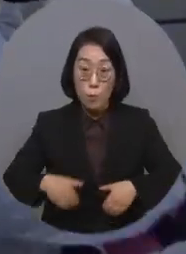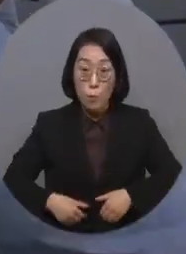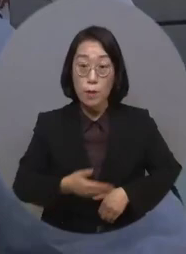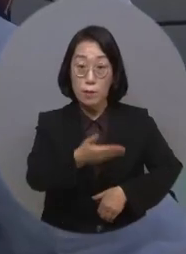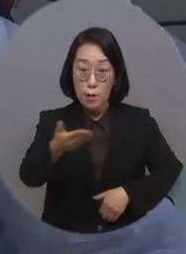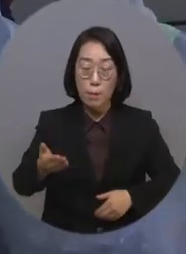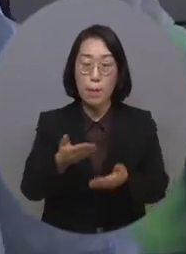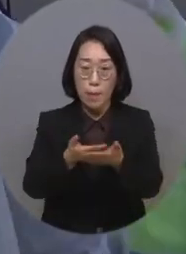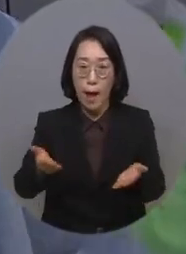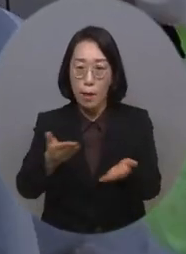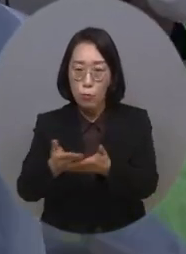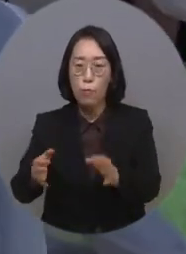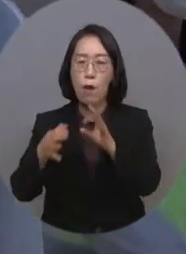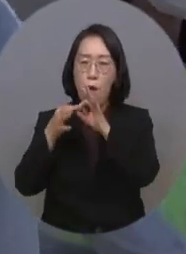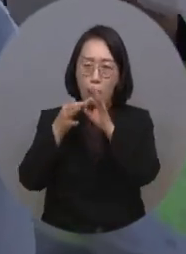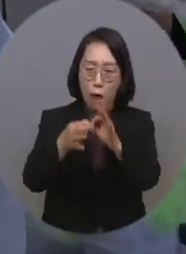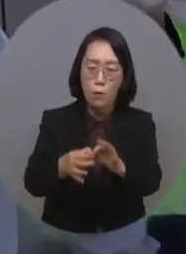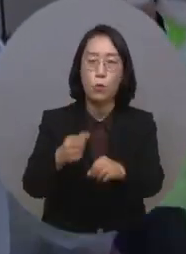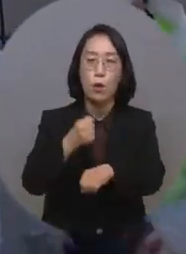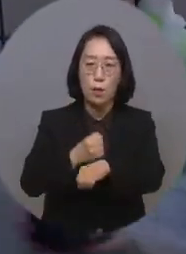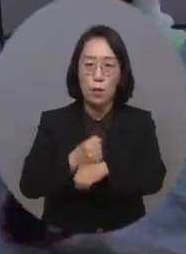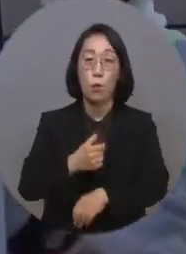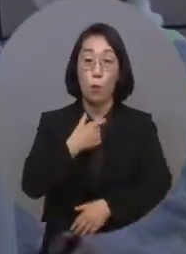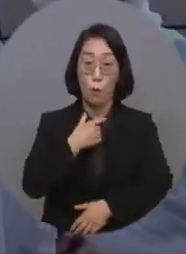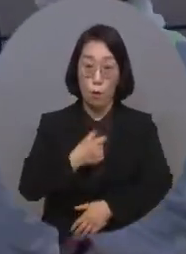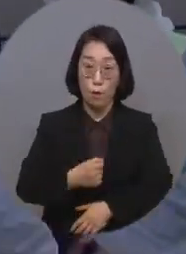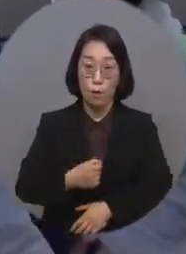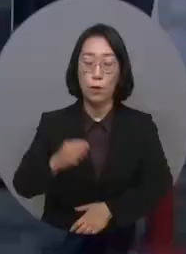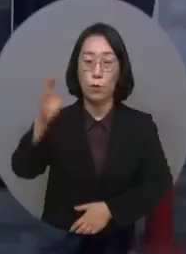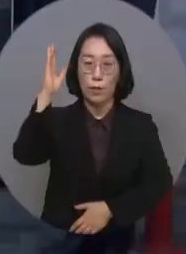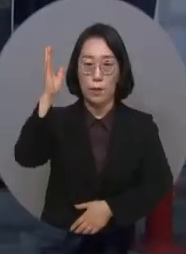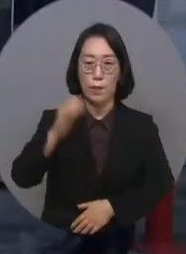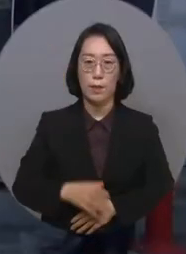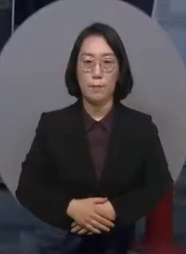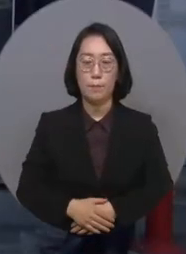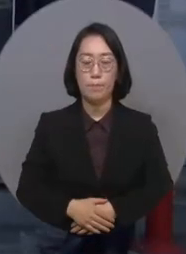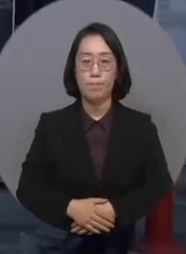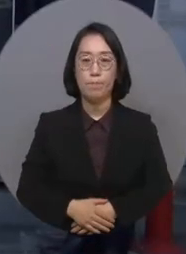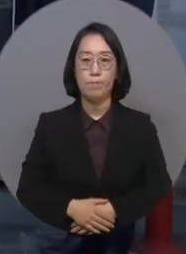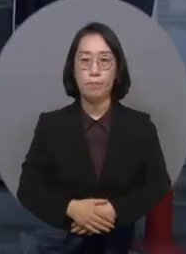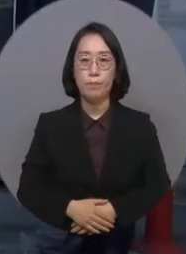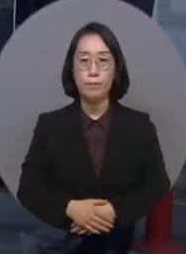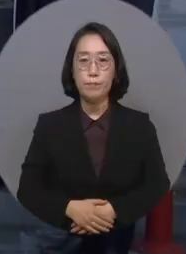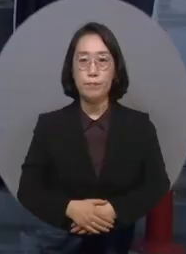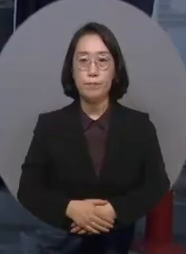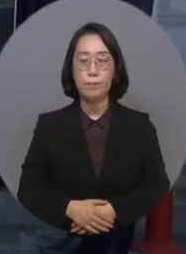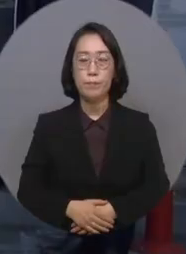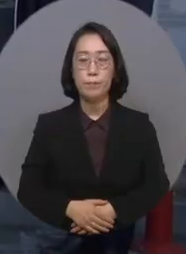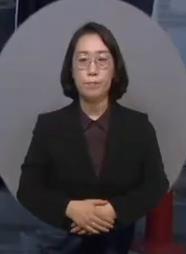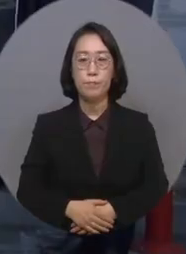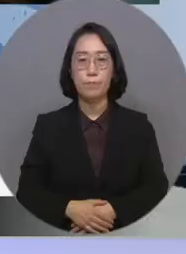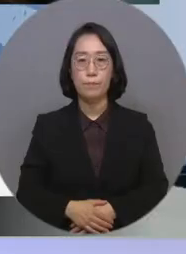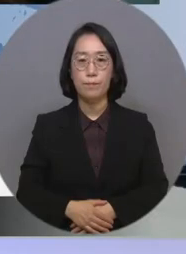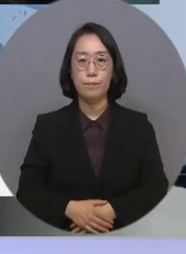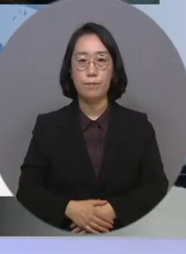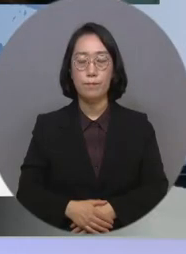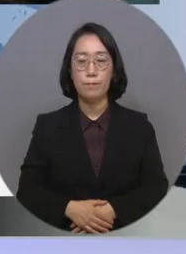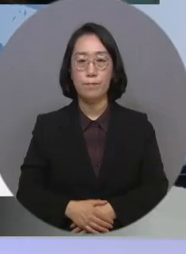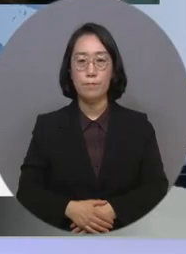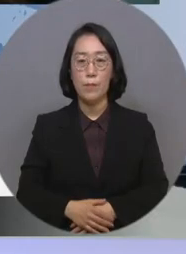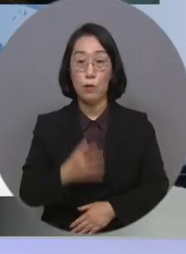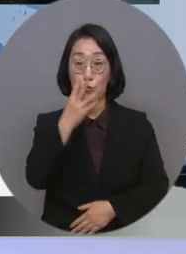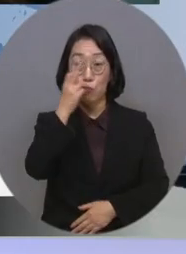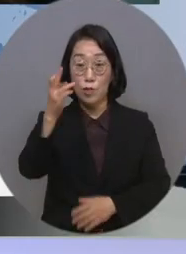사랑과 나눔을 계속해서 함께 이어갈 수 있길 바란다고 말했습니다. 복지TV 뉴스 현예나입니다.